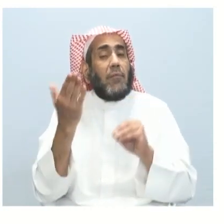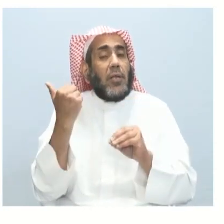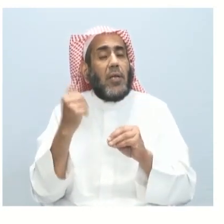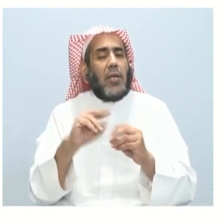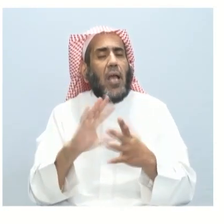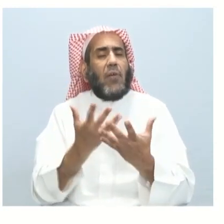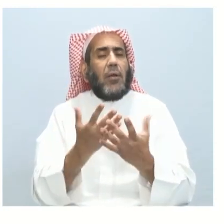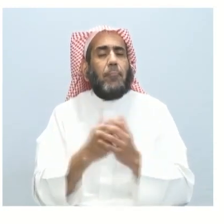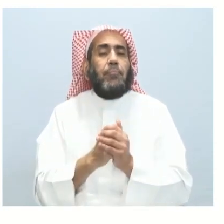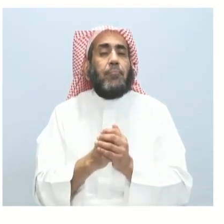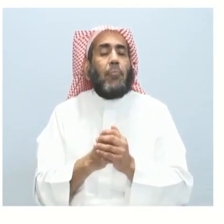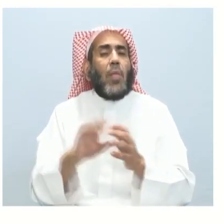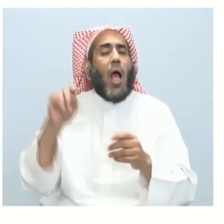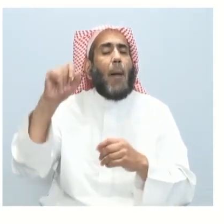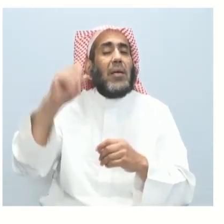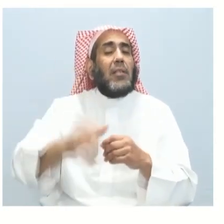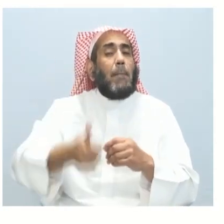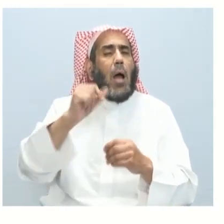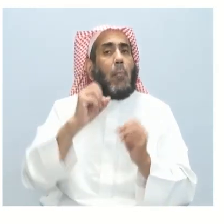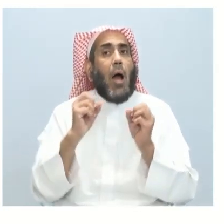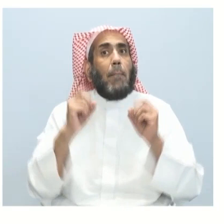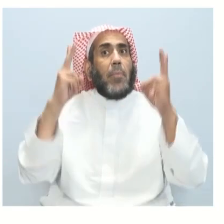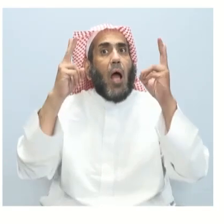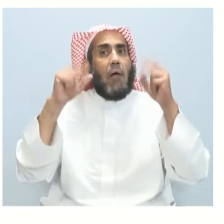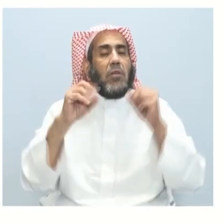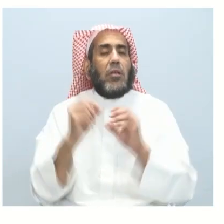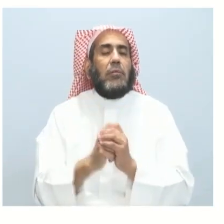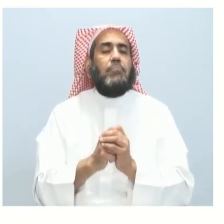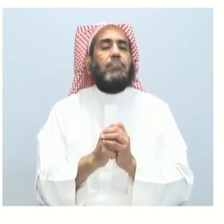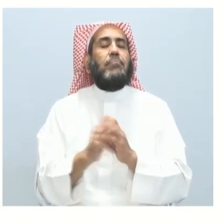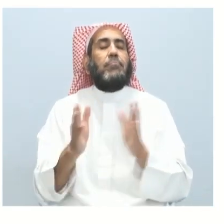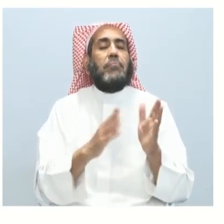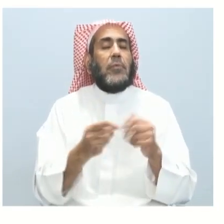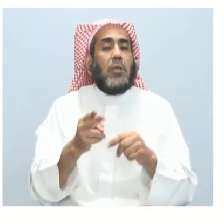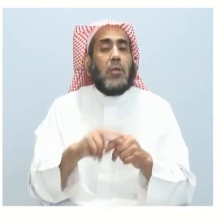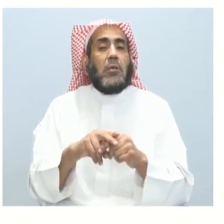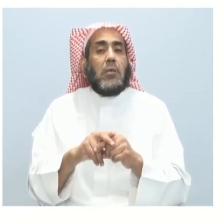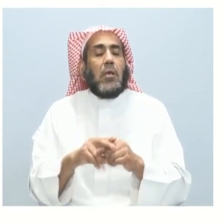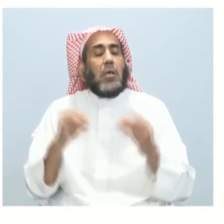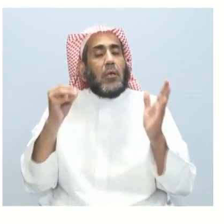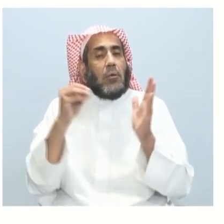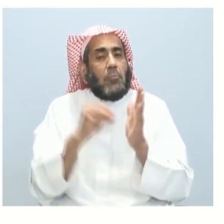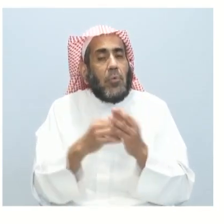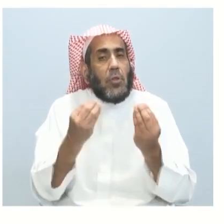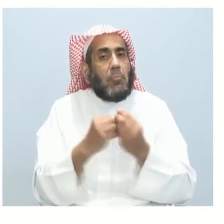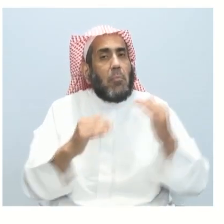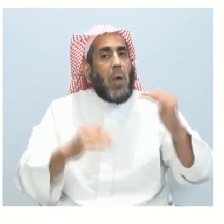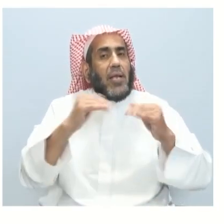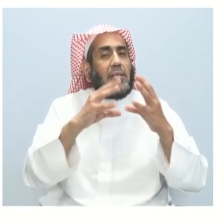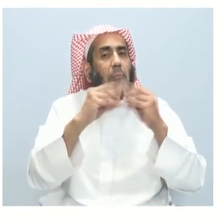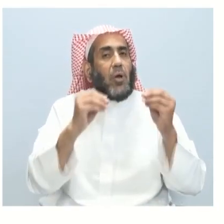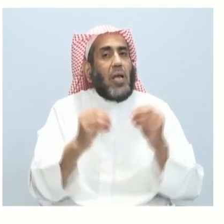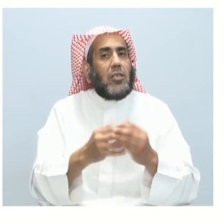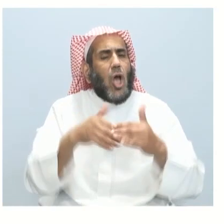وكيف ان ان ابا تمام ابدع في في ذكر ذلك ايضا من ضمن مقاييس المعنى